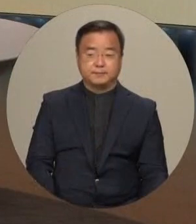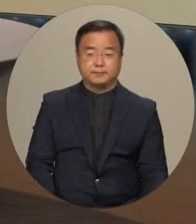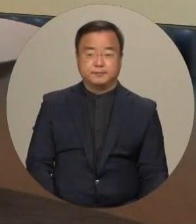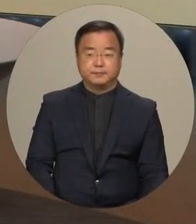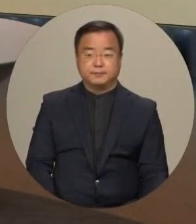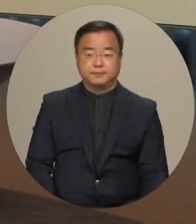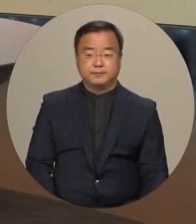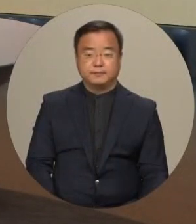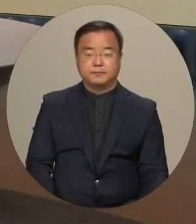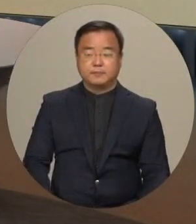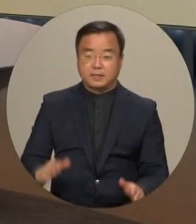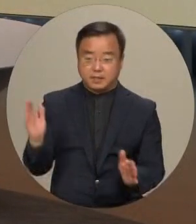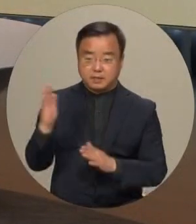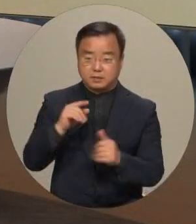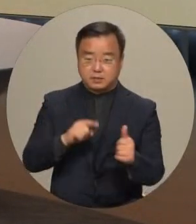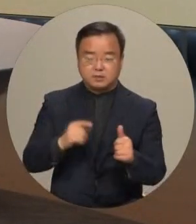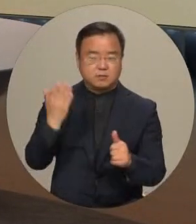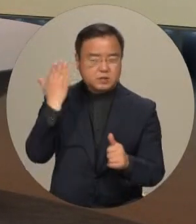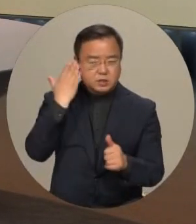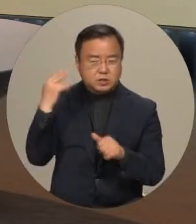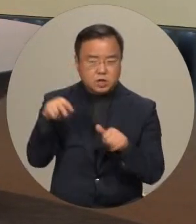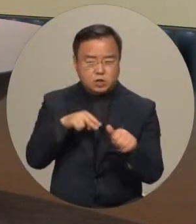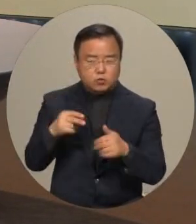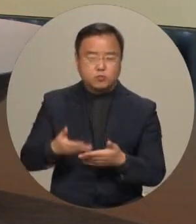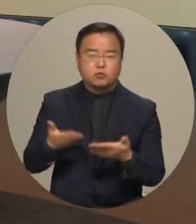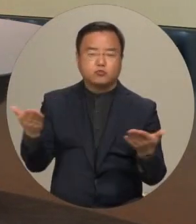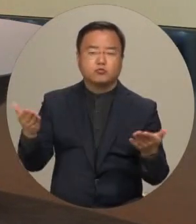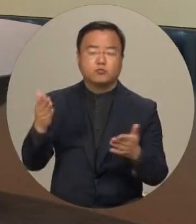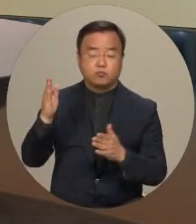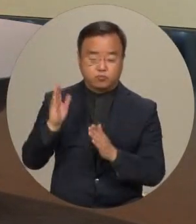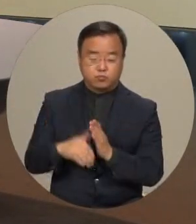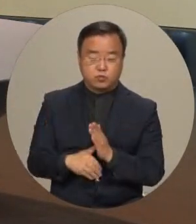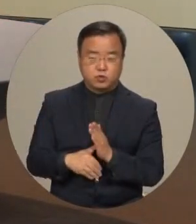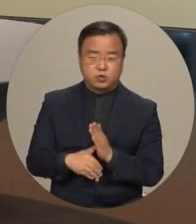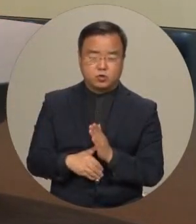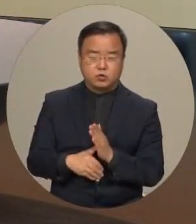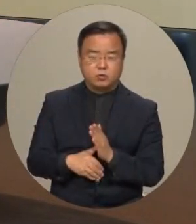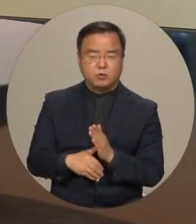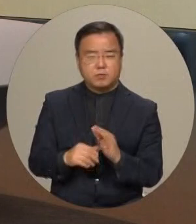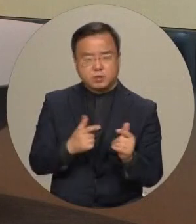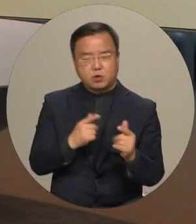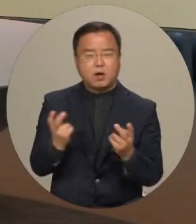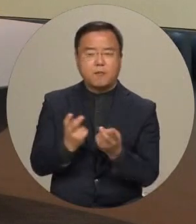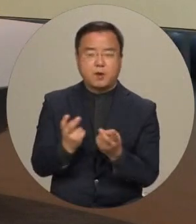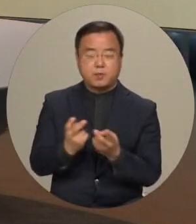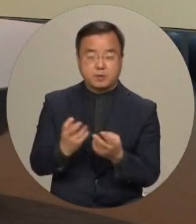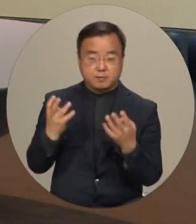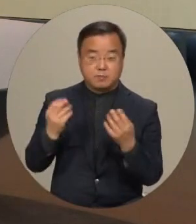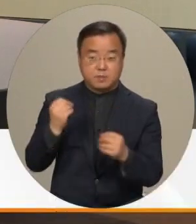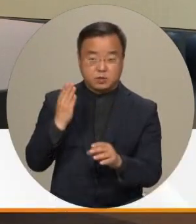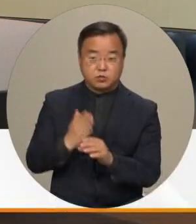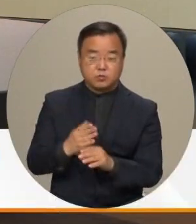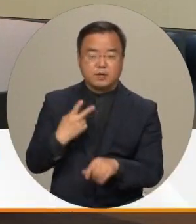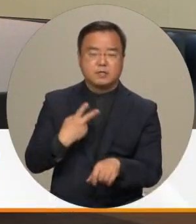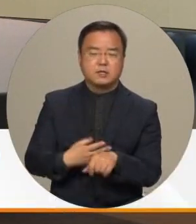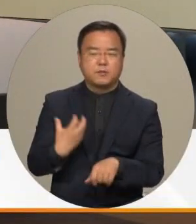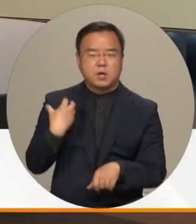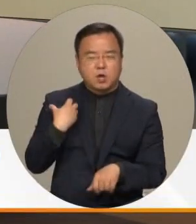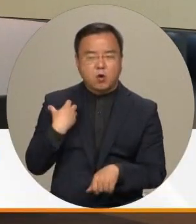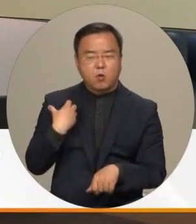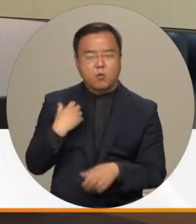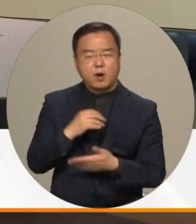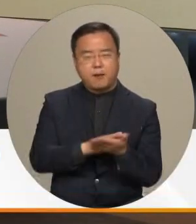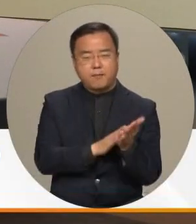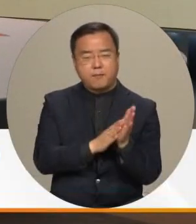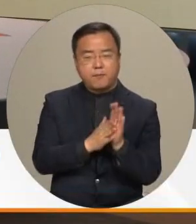그런데 이렇게 학생들에게 지식과 어떤 정보를 전달하는 통로가 굉장히 다양해지면서 선생님들의 역할에도 변화가 오는게 아니냐